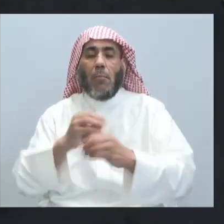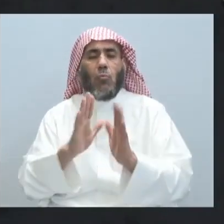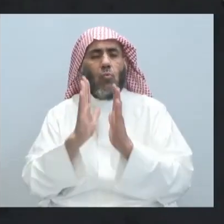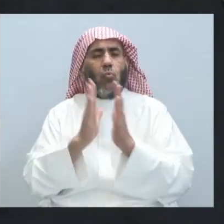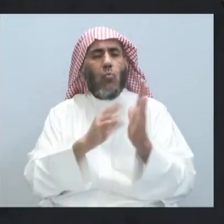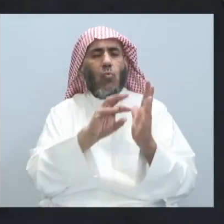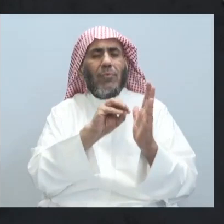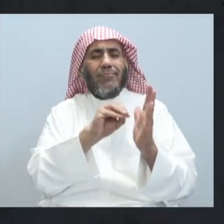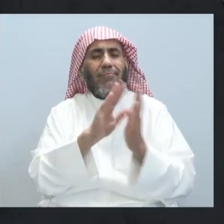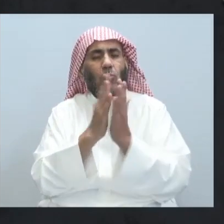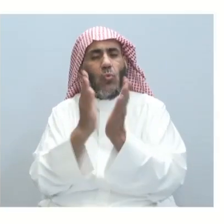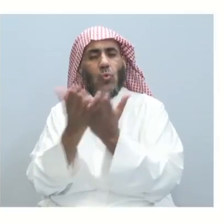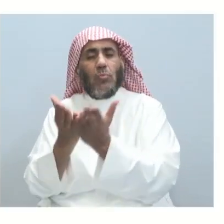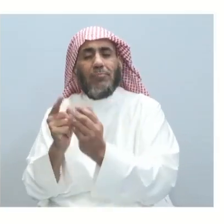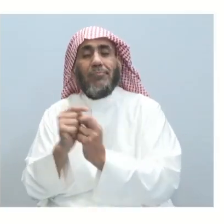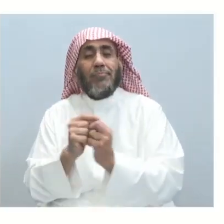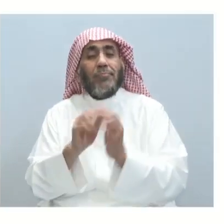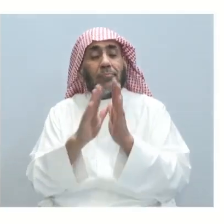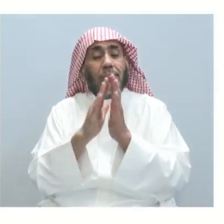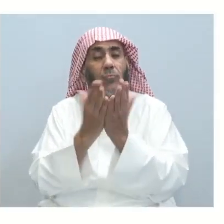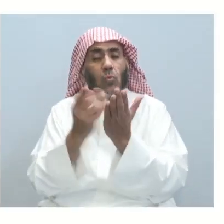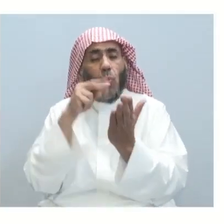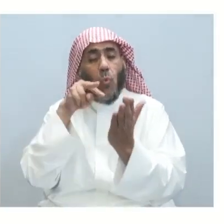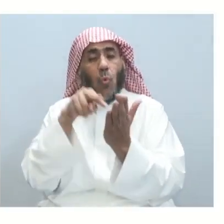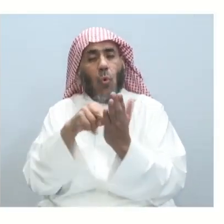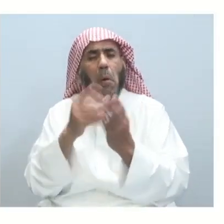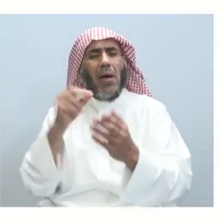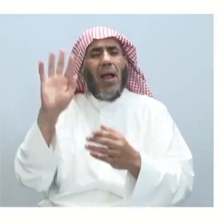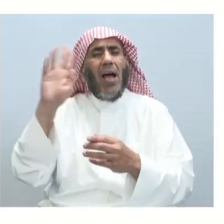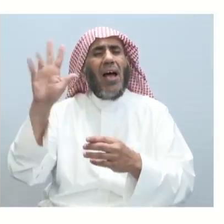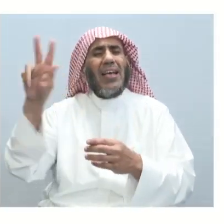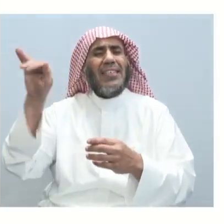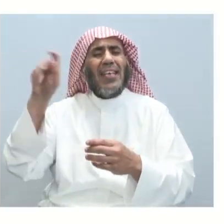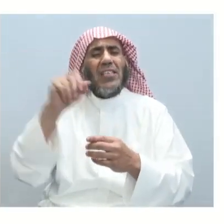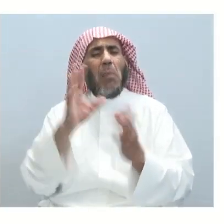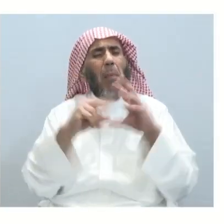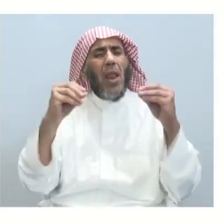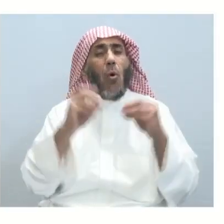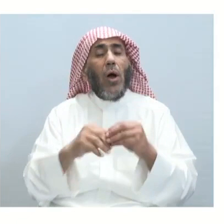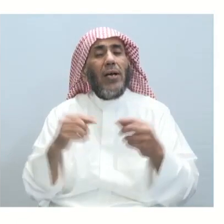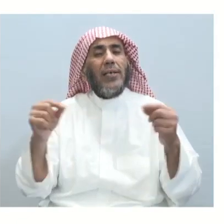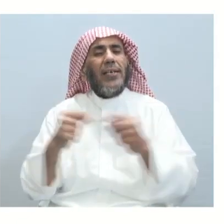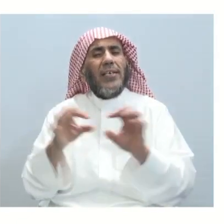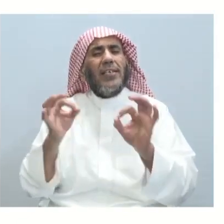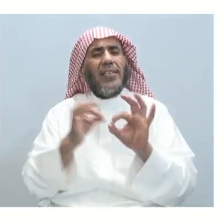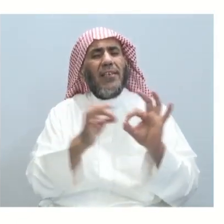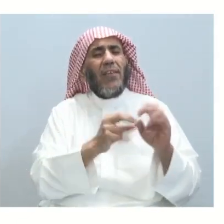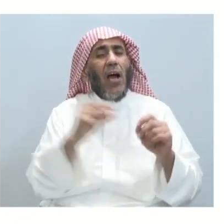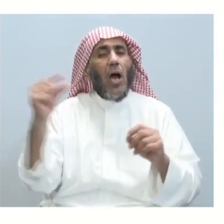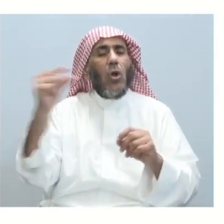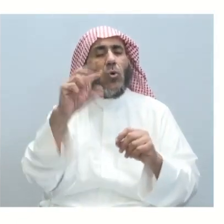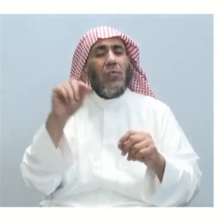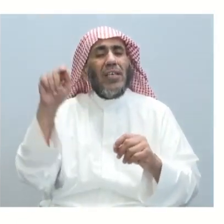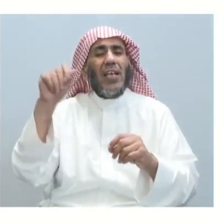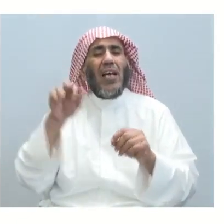العوده الى الى ذلك عد الى مراجعك وعرف السجع السجع هو اتفاق الحروف ماخوذ لغه من سجعه